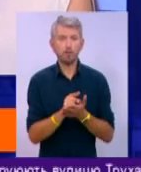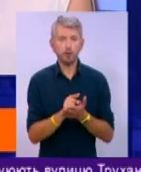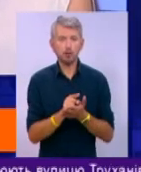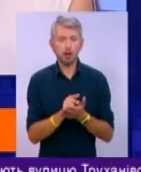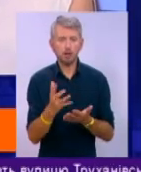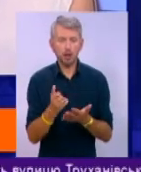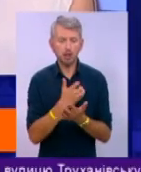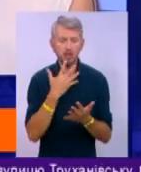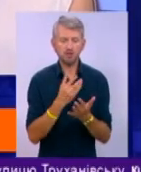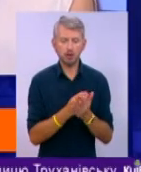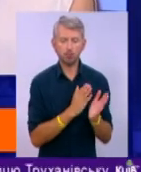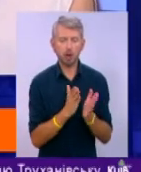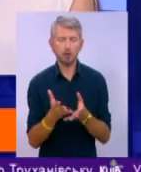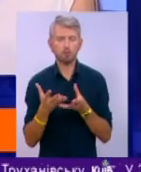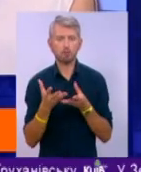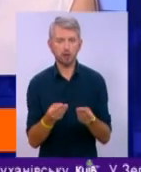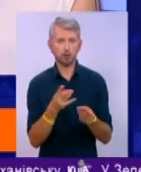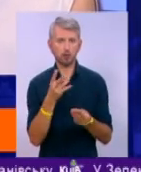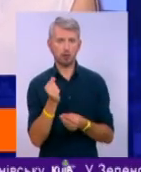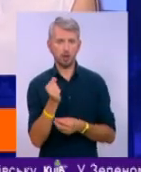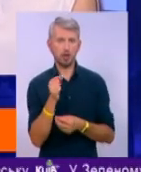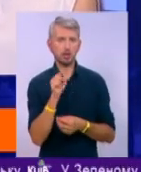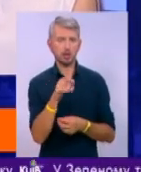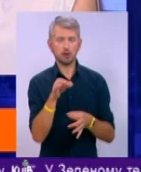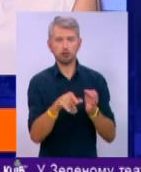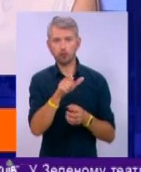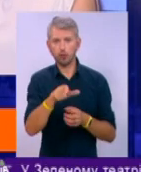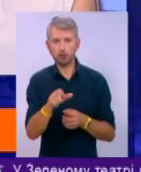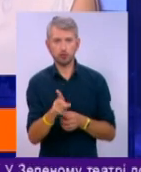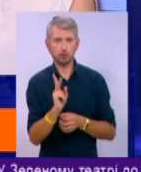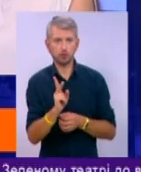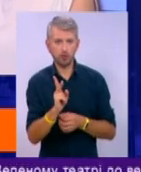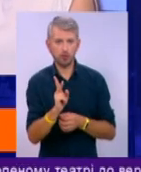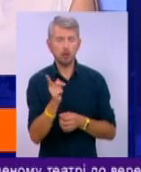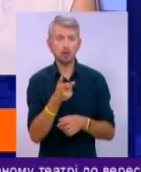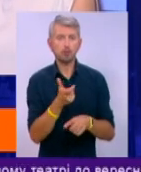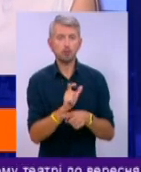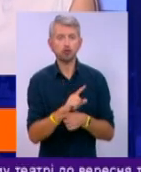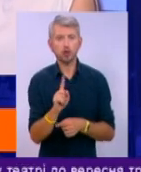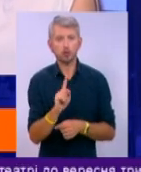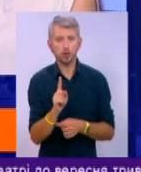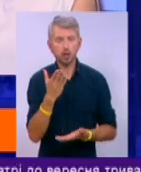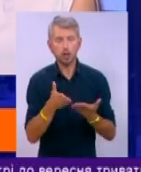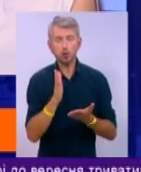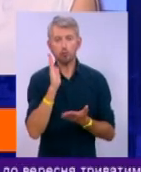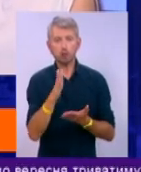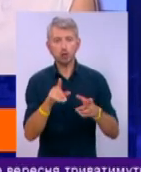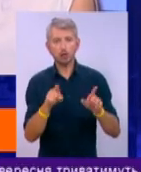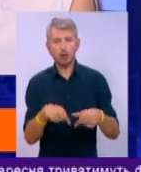свій механізм впливу на тих суддів, які, тим більше, що якщо буде